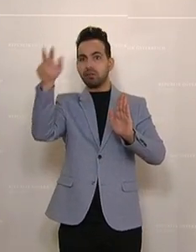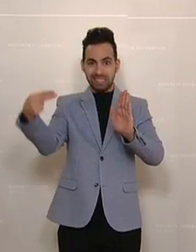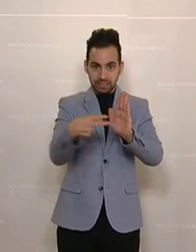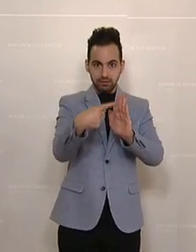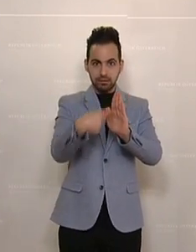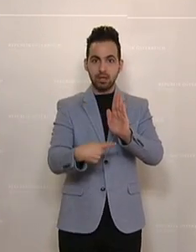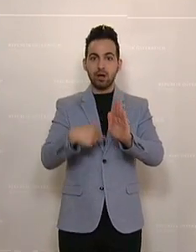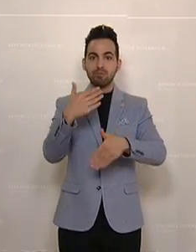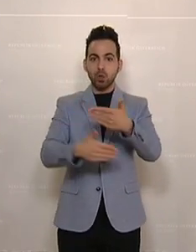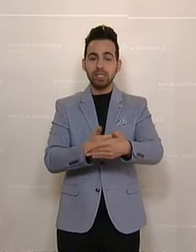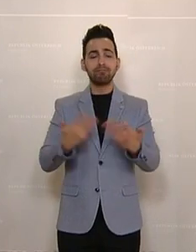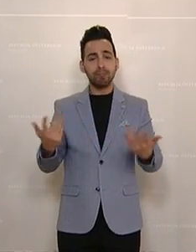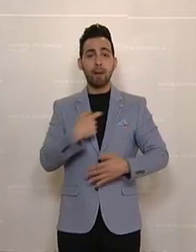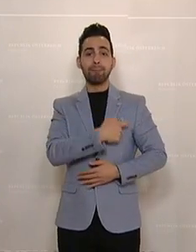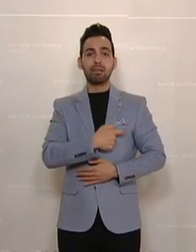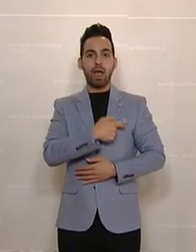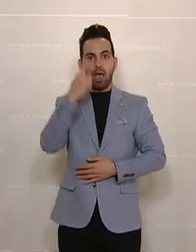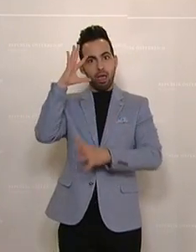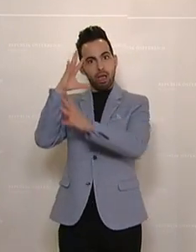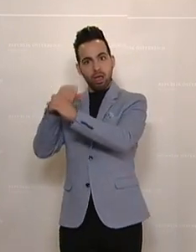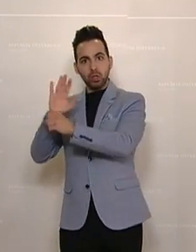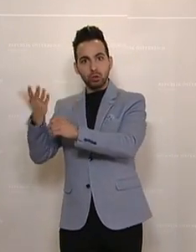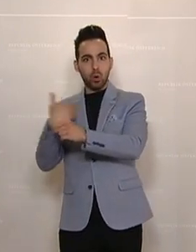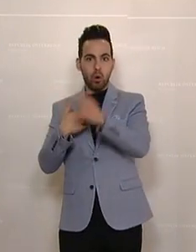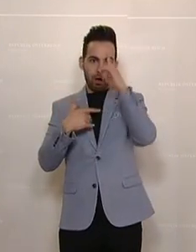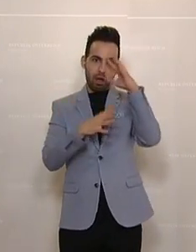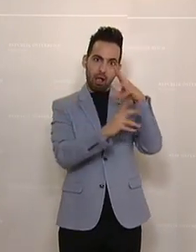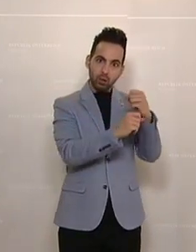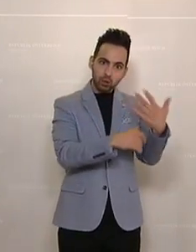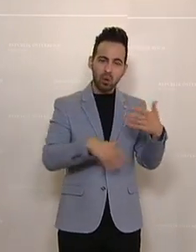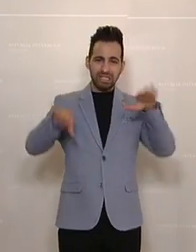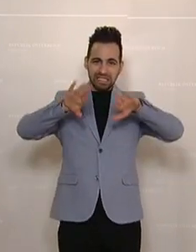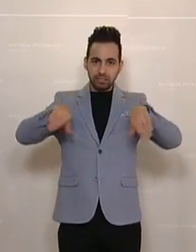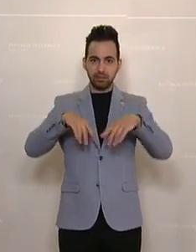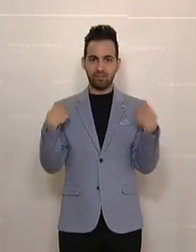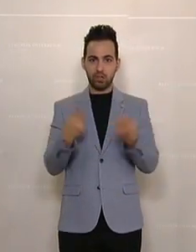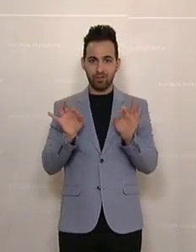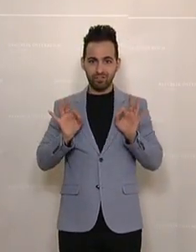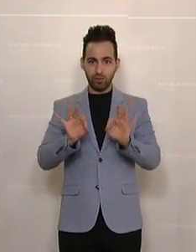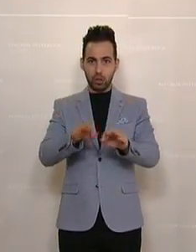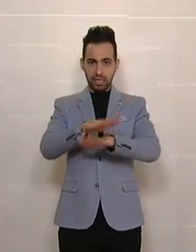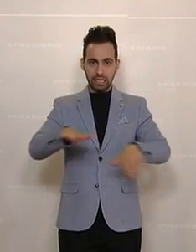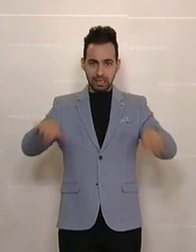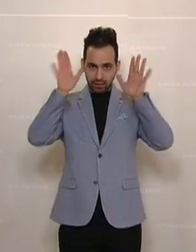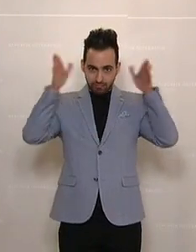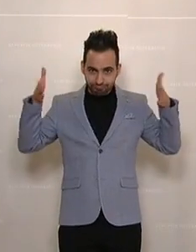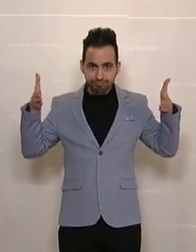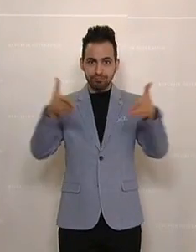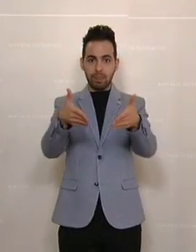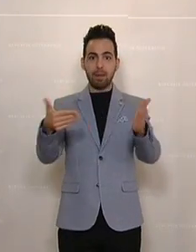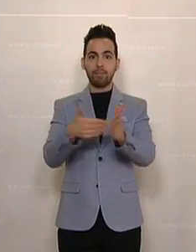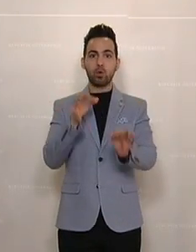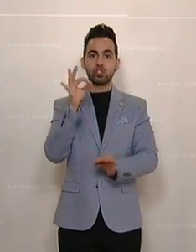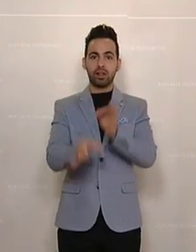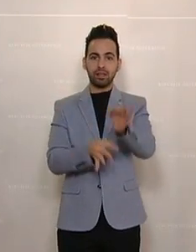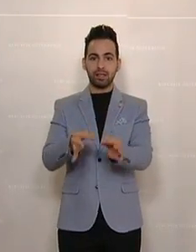Prozess, parteiideologische Grenzen zu überwinden im Sinne unserer Kinder. Und es gilt, eine Strategie